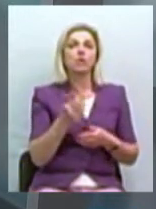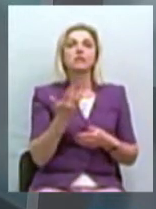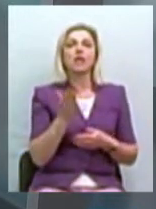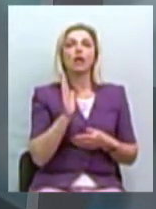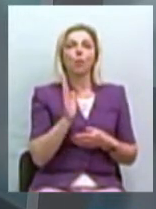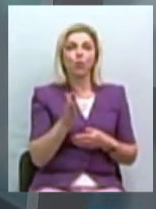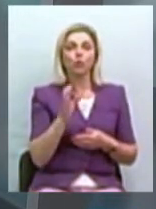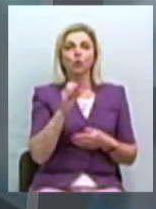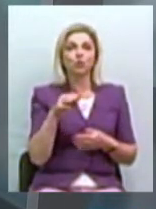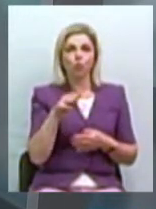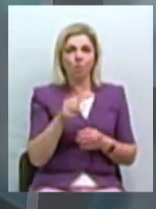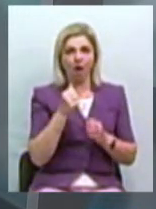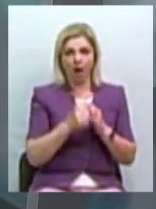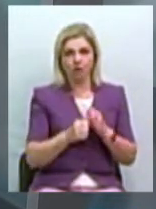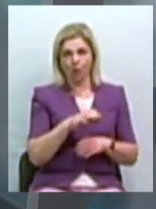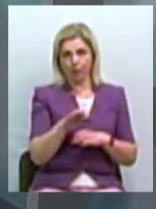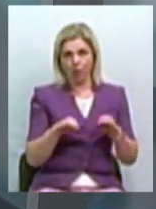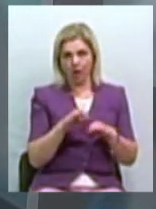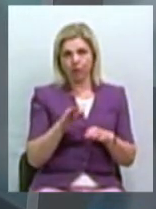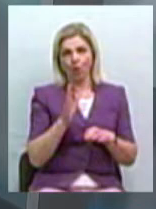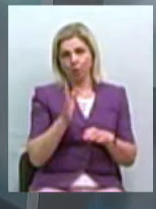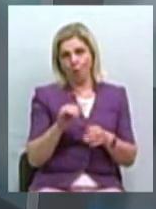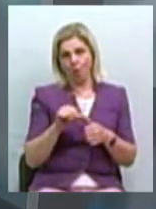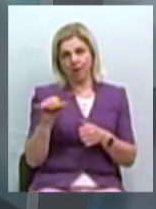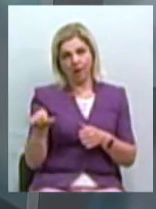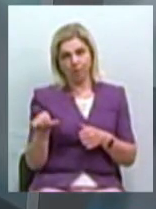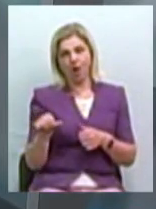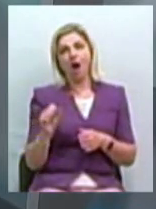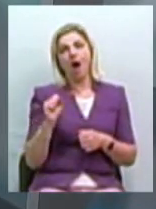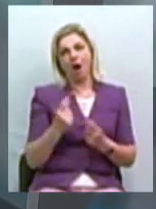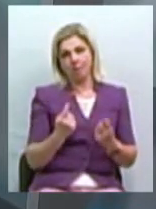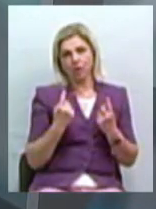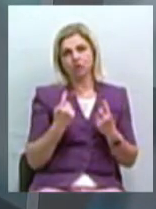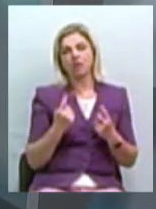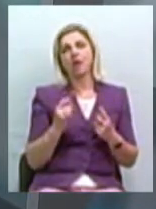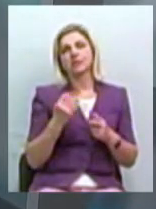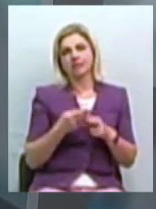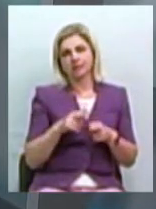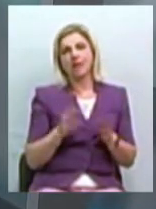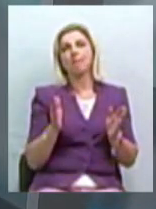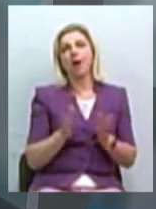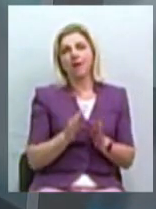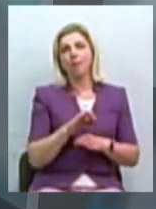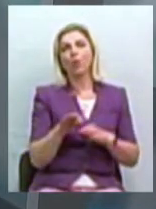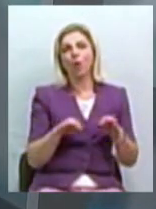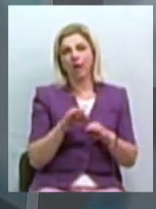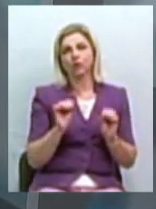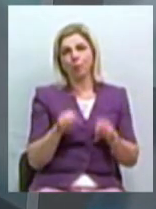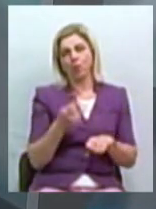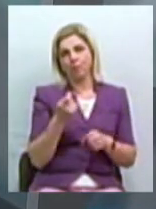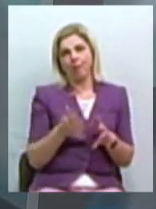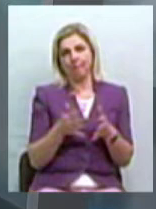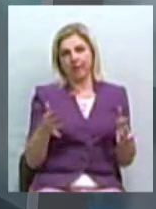яка сума кожного проєкту буде окремо. А домасштабні, звичайно, за малі проєкти можна буде трохи більше